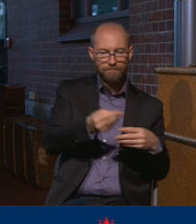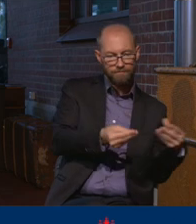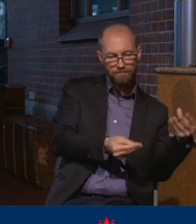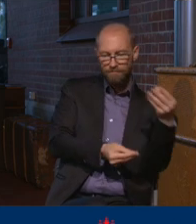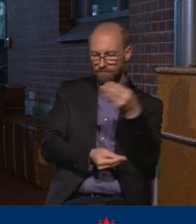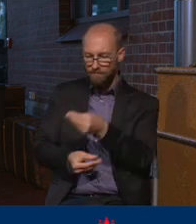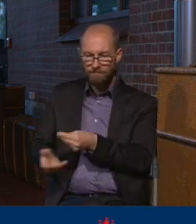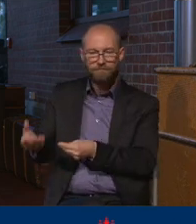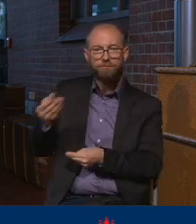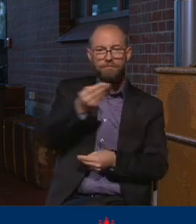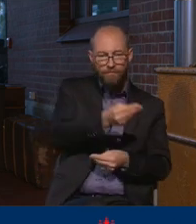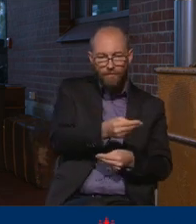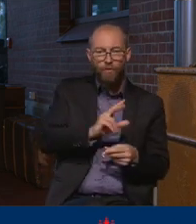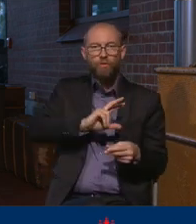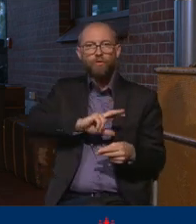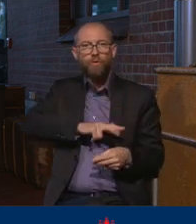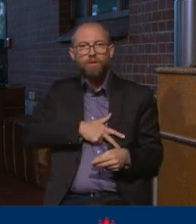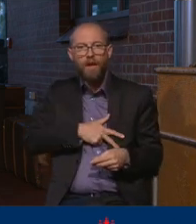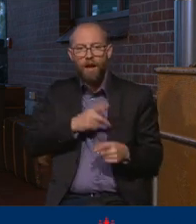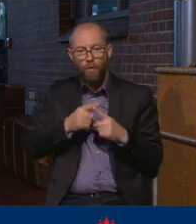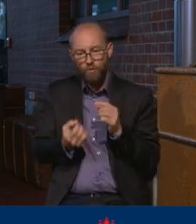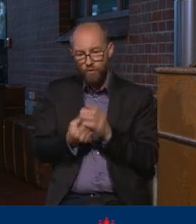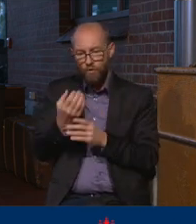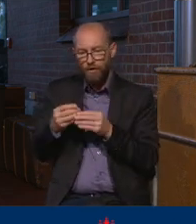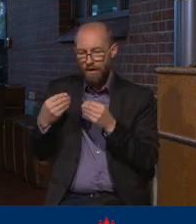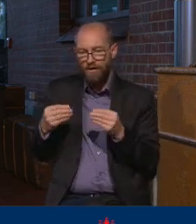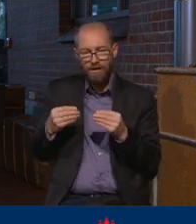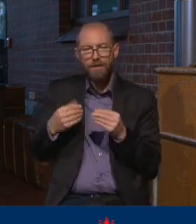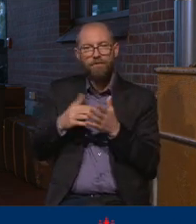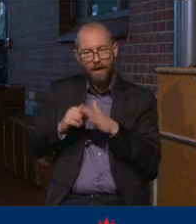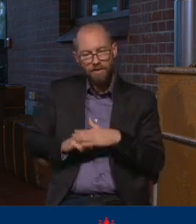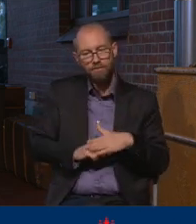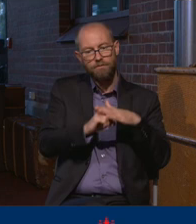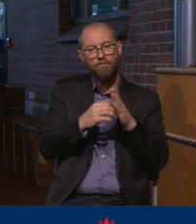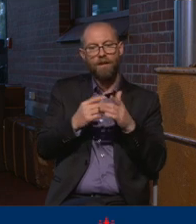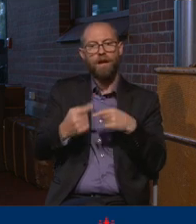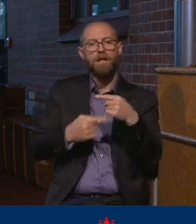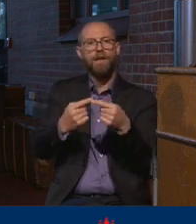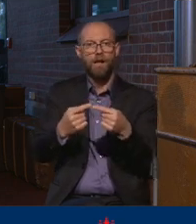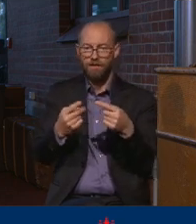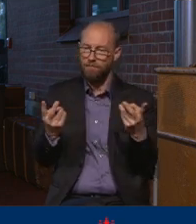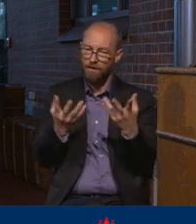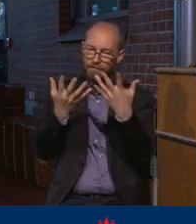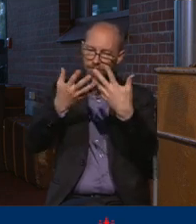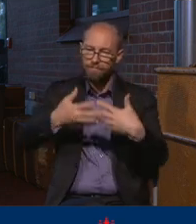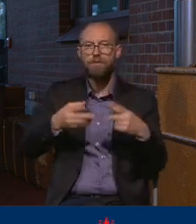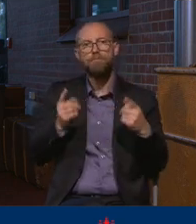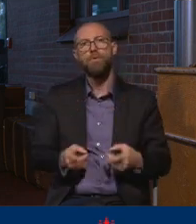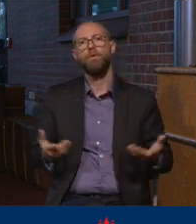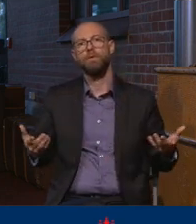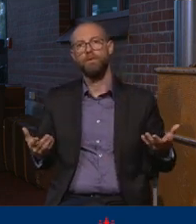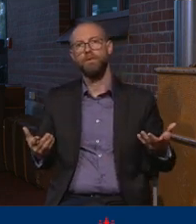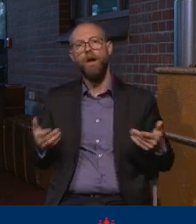so verbinden dass ihre sozialen und kulturellen qualitäten sich weiterentwickeln können und das ist die perspektive die